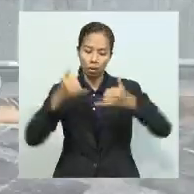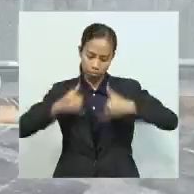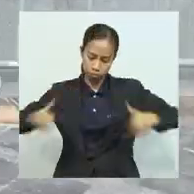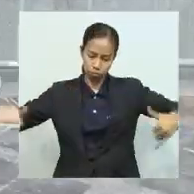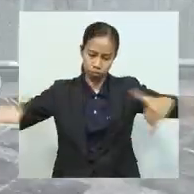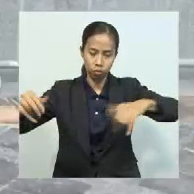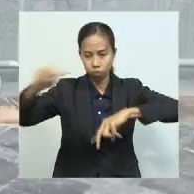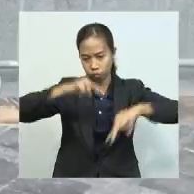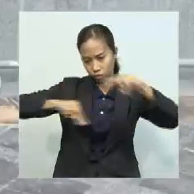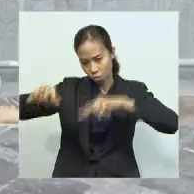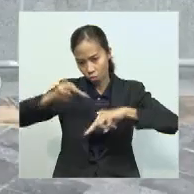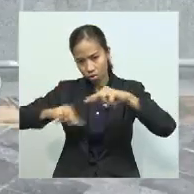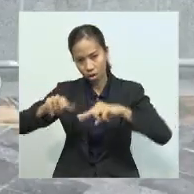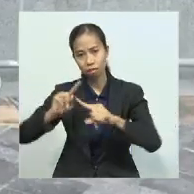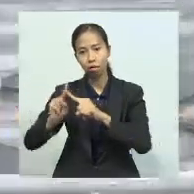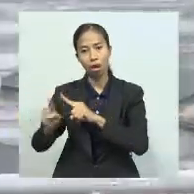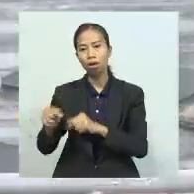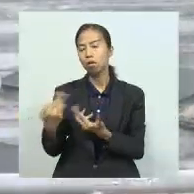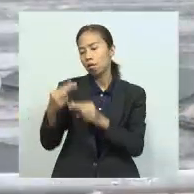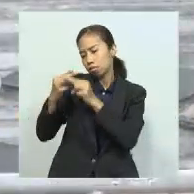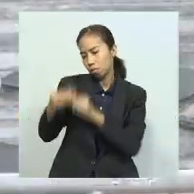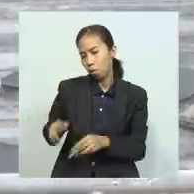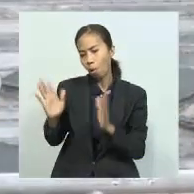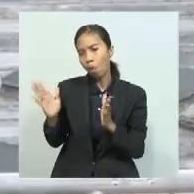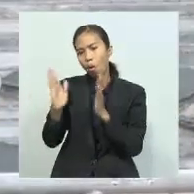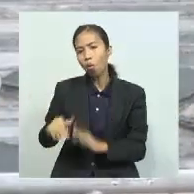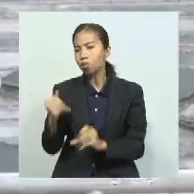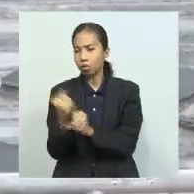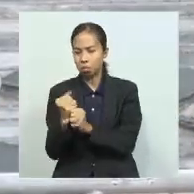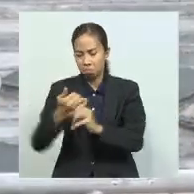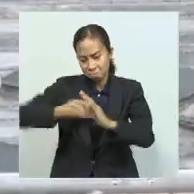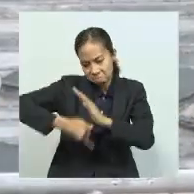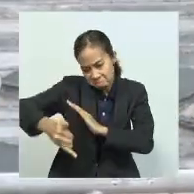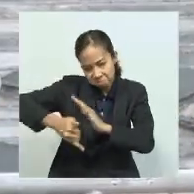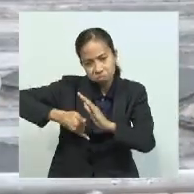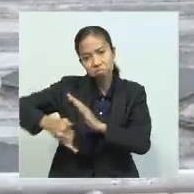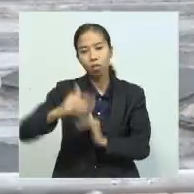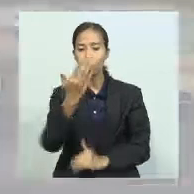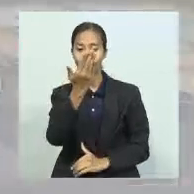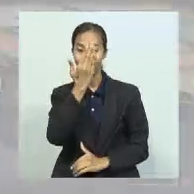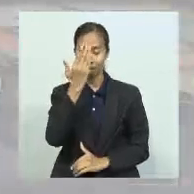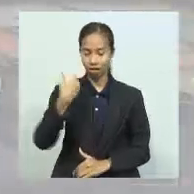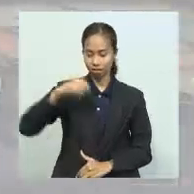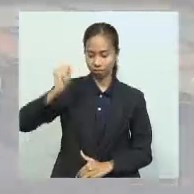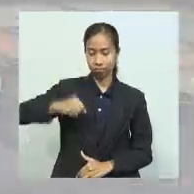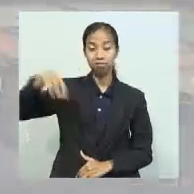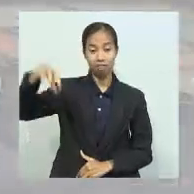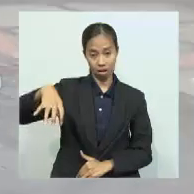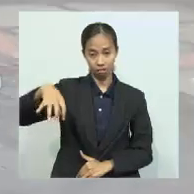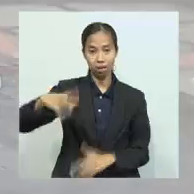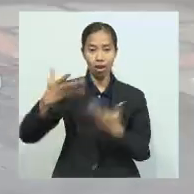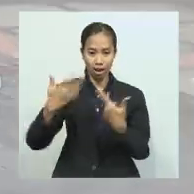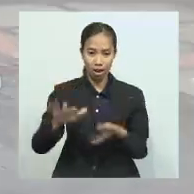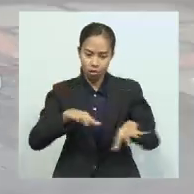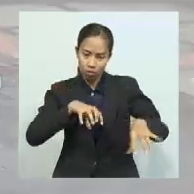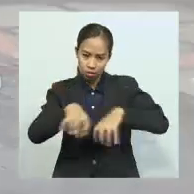ที่ตั้งจุดคัดกรองอนุญาตเฉพาะผู้มีส่วนเกี่ยวข้องเข้าออกบริเวณประตูด้านหน้าสำนักงานศาลรัฐธรรมนูญพร้อม